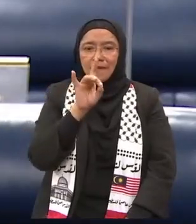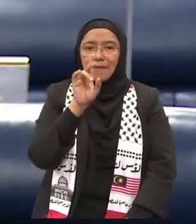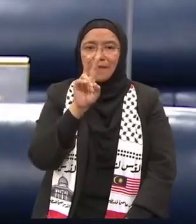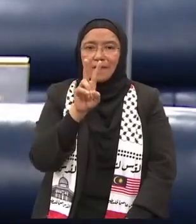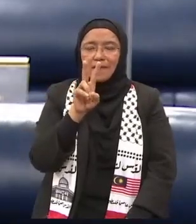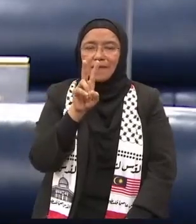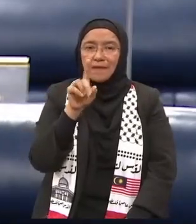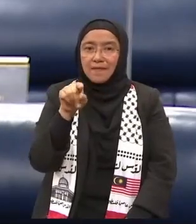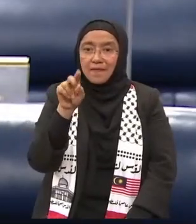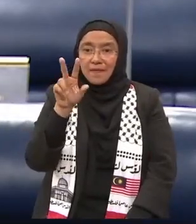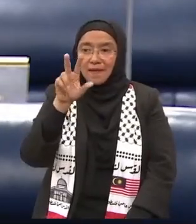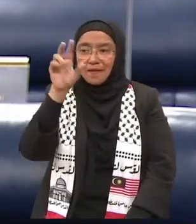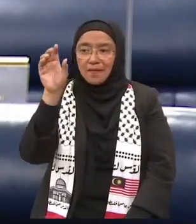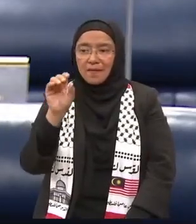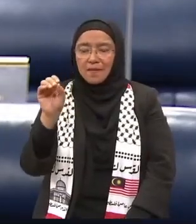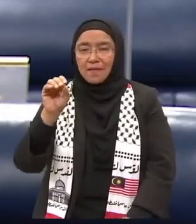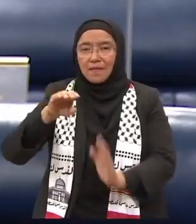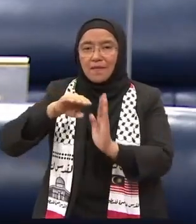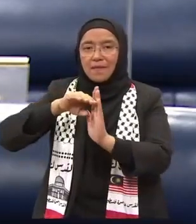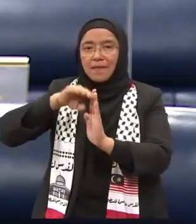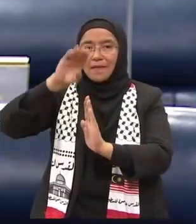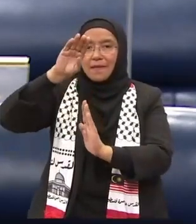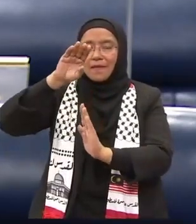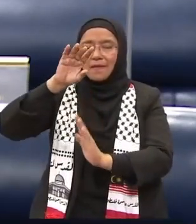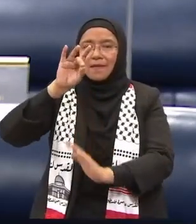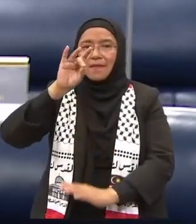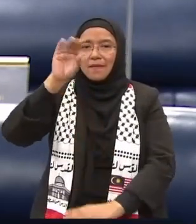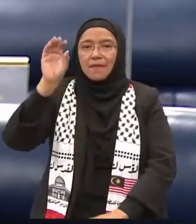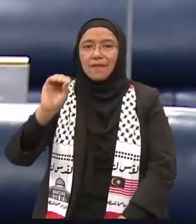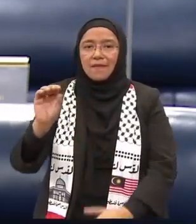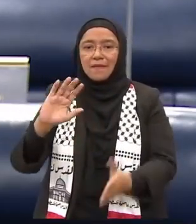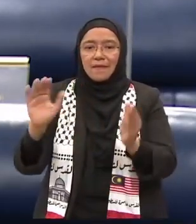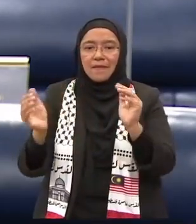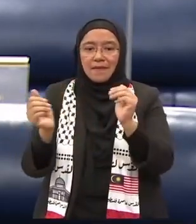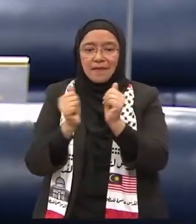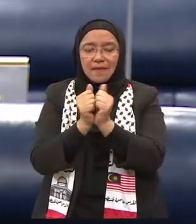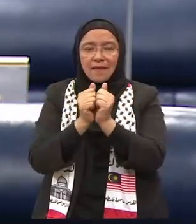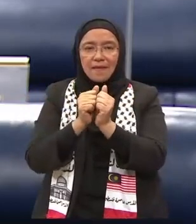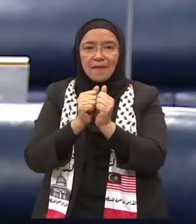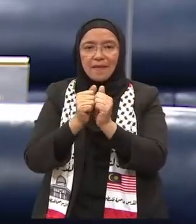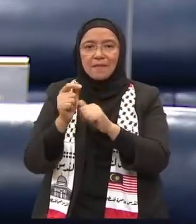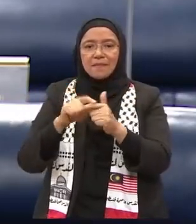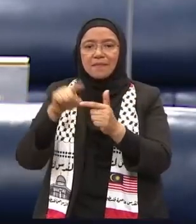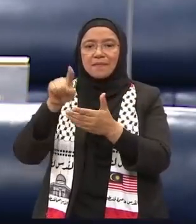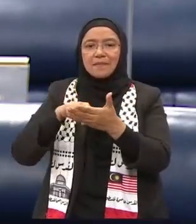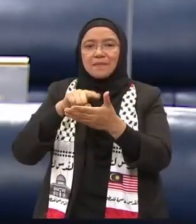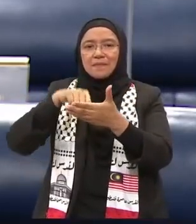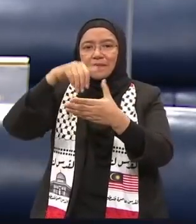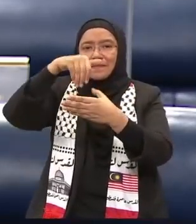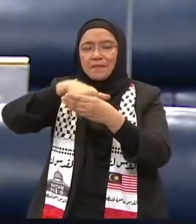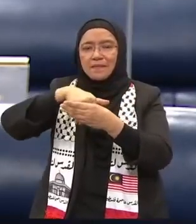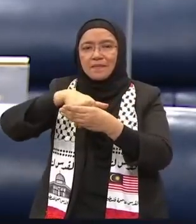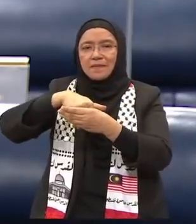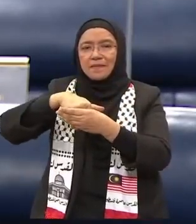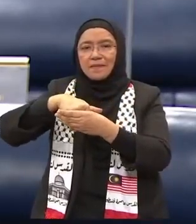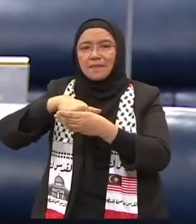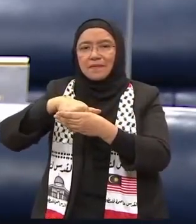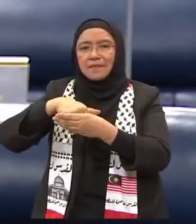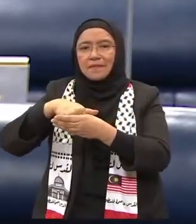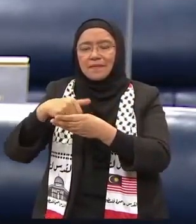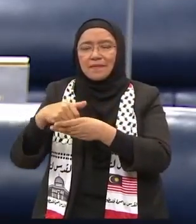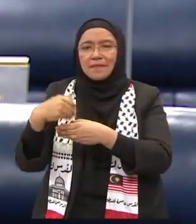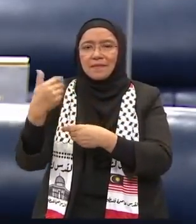lebih 8 peratus berbanding pru ke-15 dan pru ke-13 adalah sebanyak